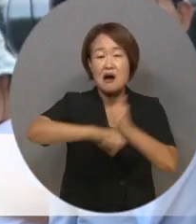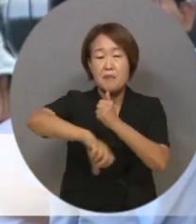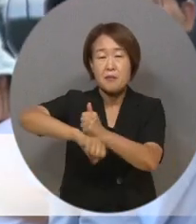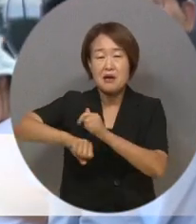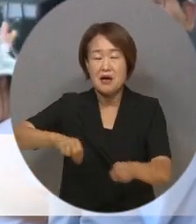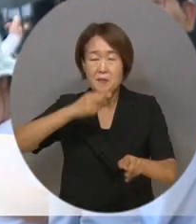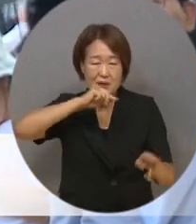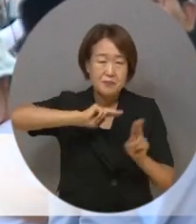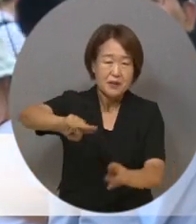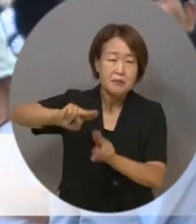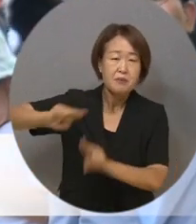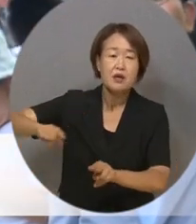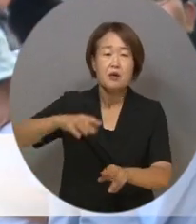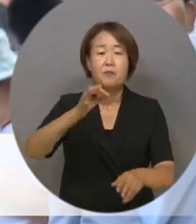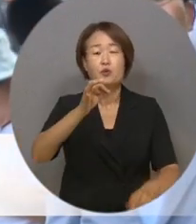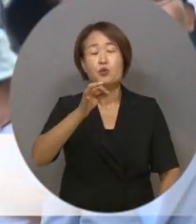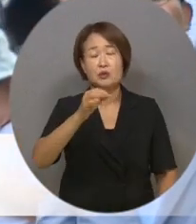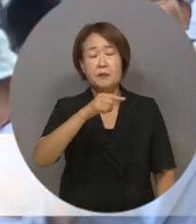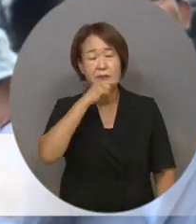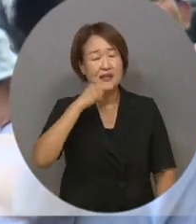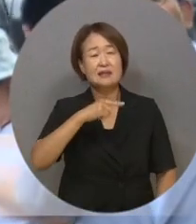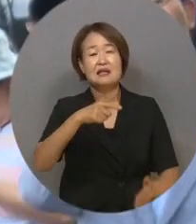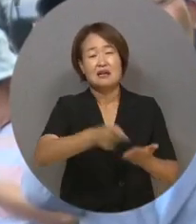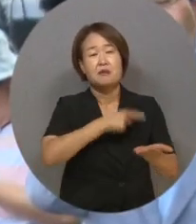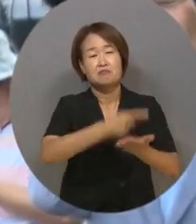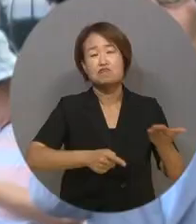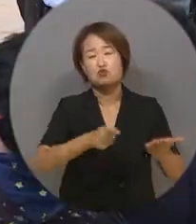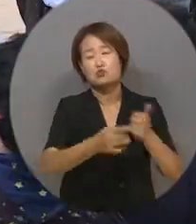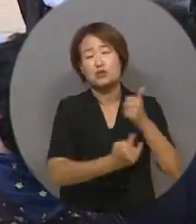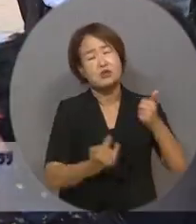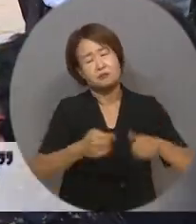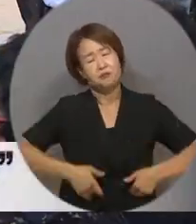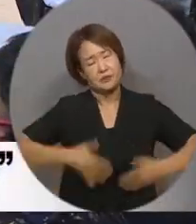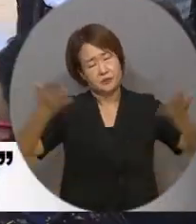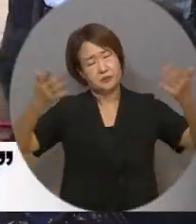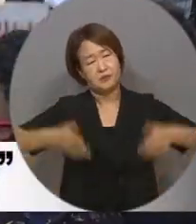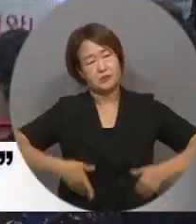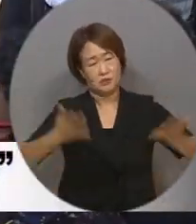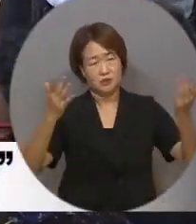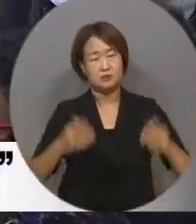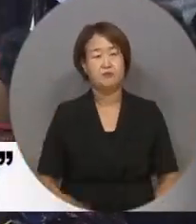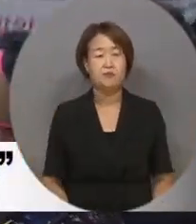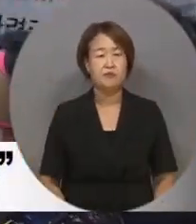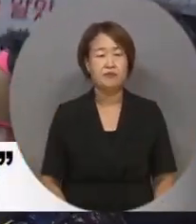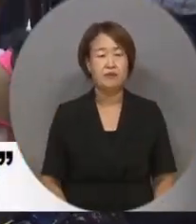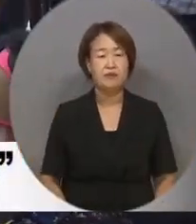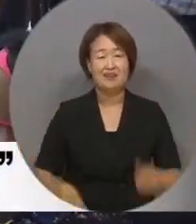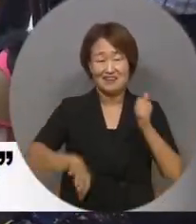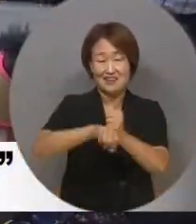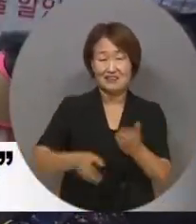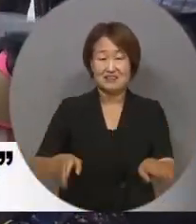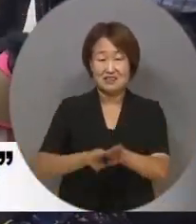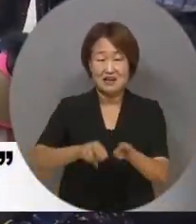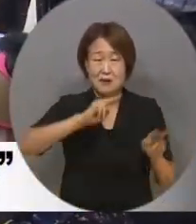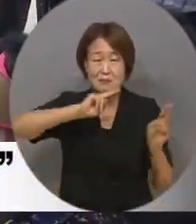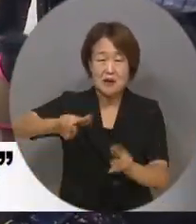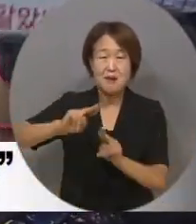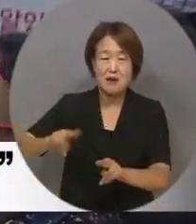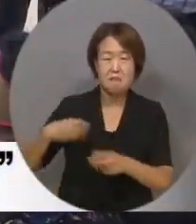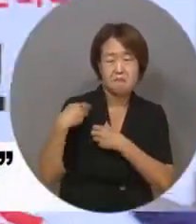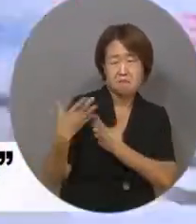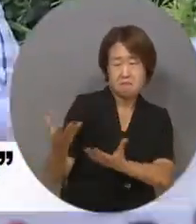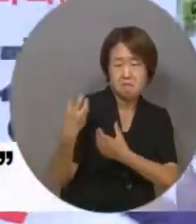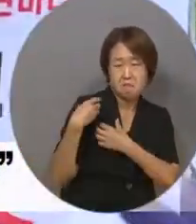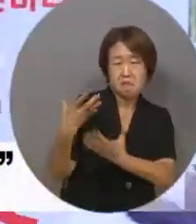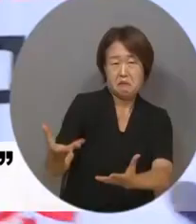압류를 통해 빚을 갚는 위원회는 필요 없습니다. 또 계속해서 산하시설들의 압류와 추심을 방치하고